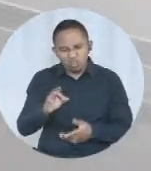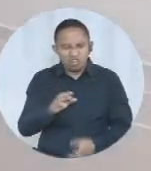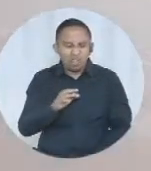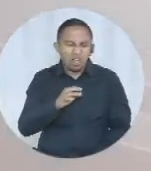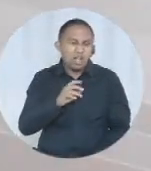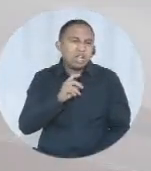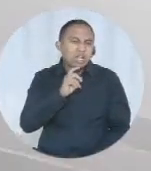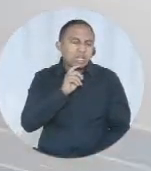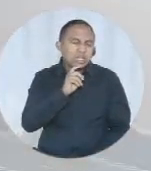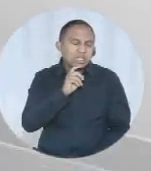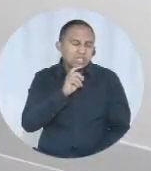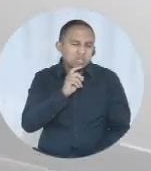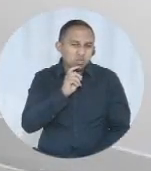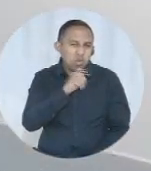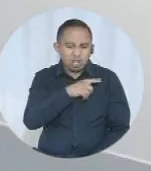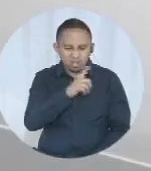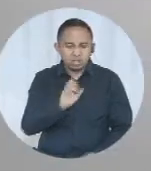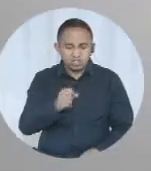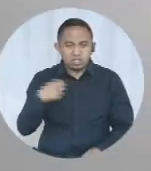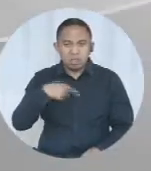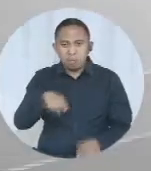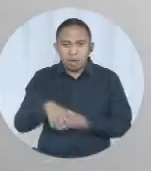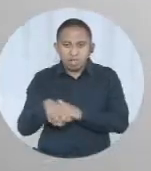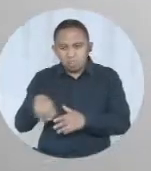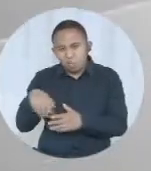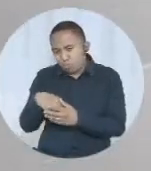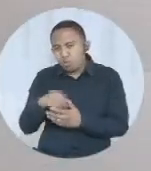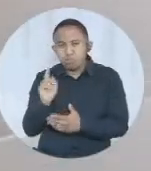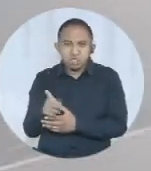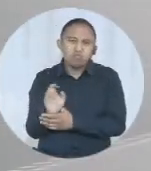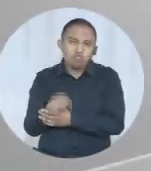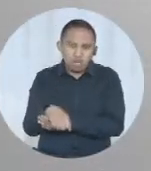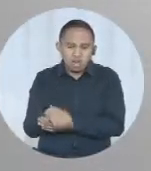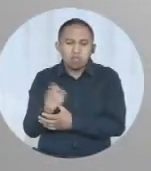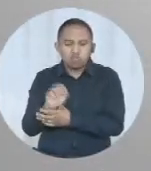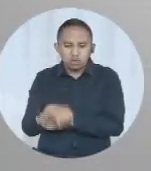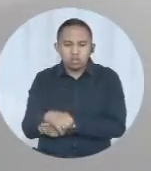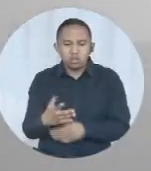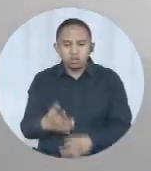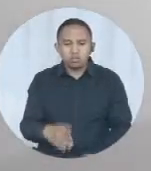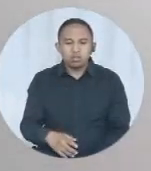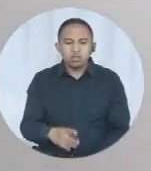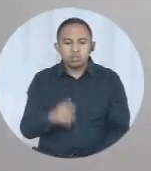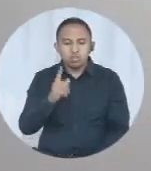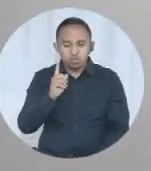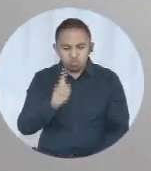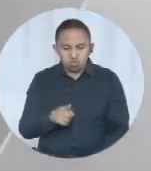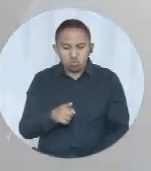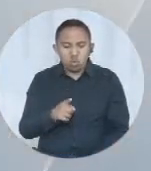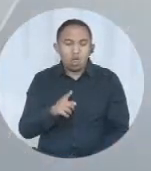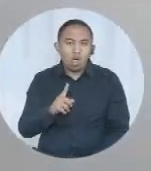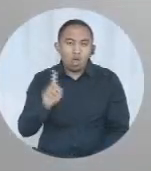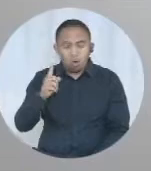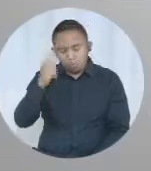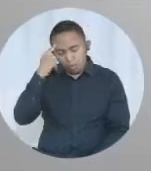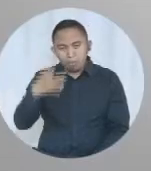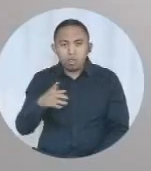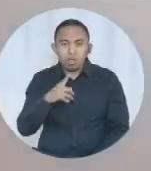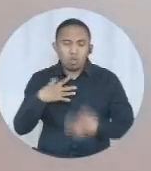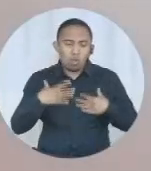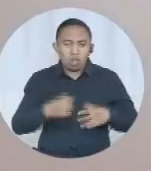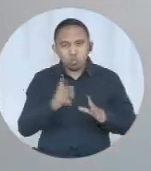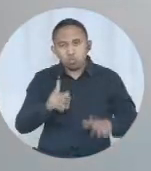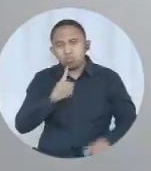Ukraina izay noho isika firenena mpamokatra noho izany dia fotoana indrindra izao fandrinana mbokatra hoy ny mpahitoekarena iray izay sendra